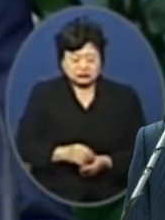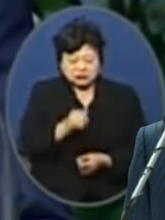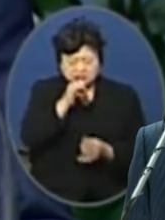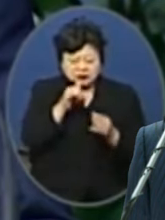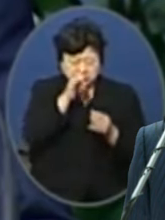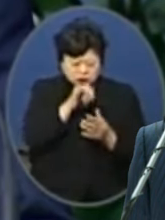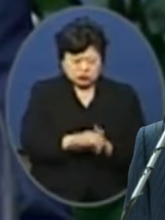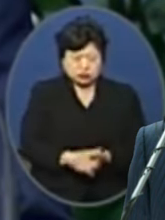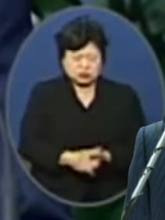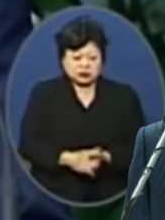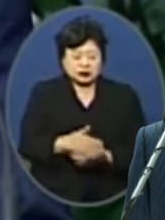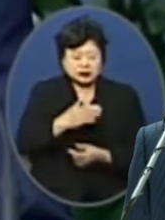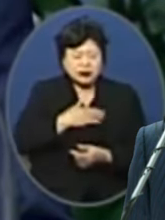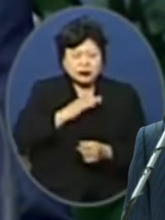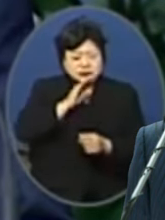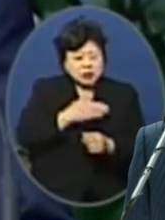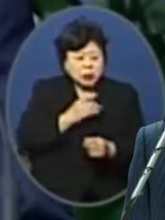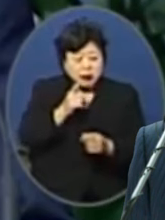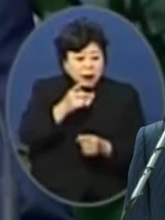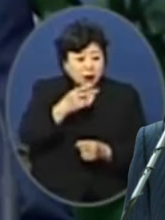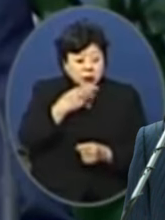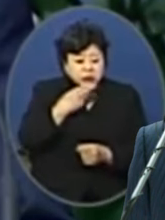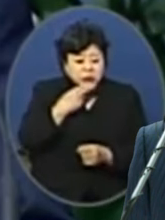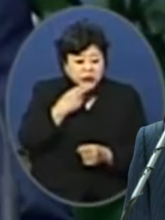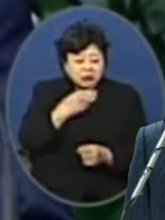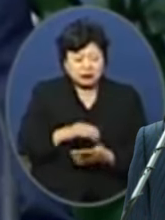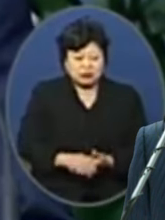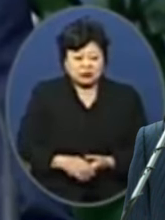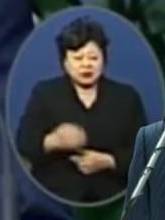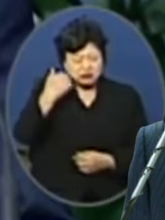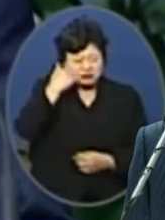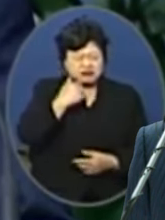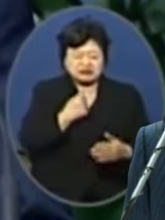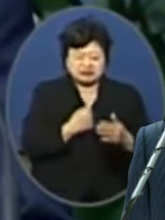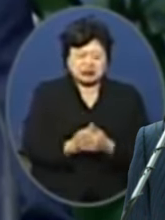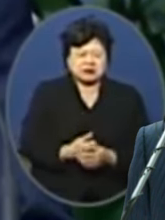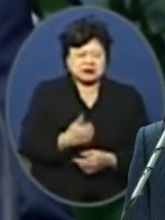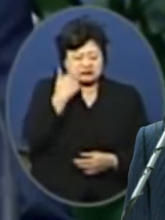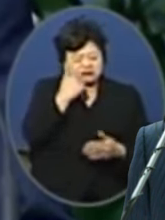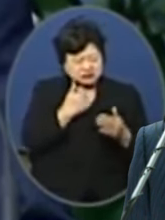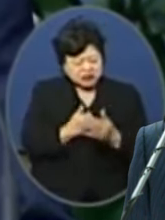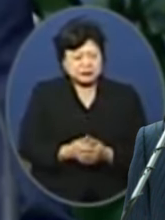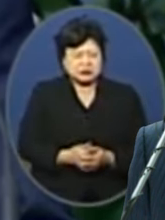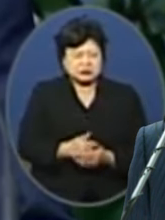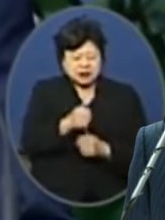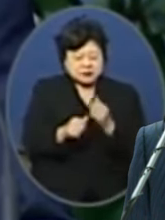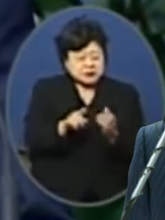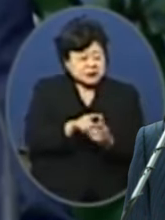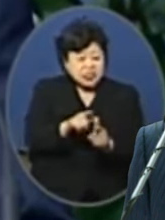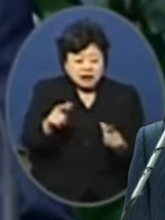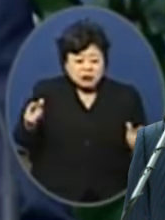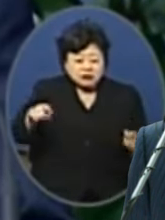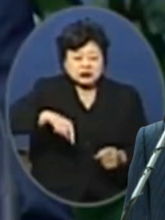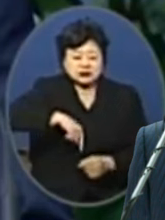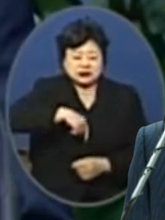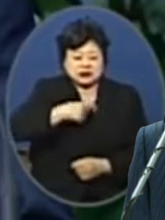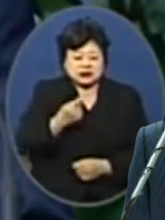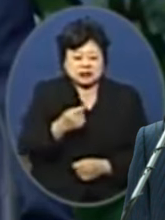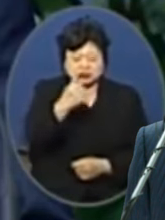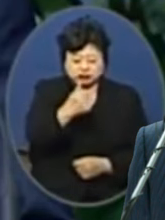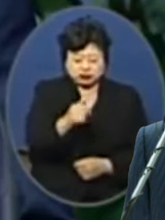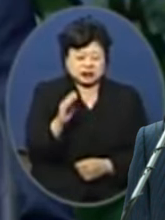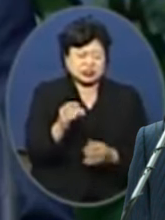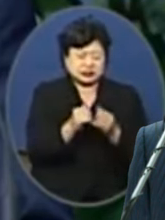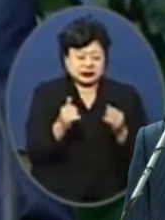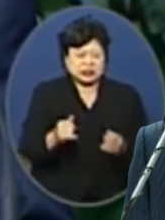따릅니다 내가 잘못했다는 말을 하지 않습니다 하나님을 믿지 않고 자기가 주인이 된